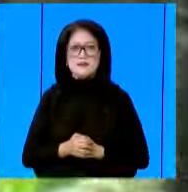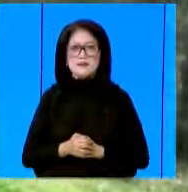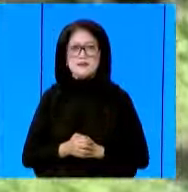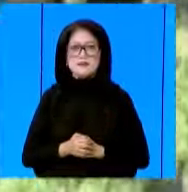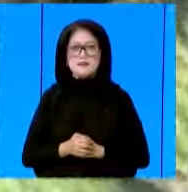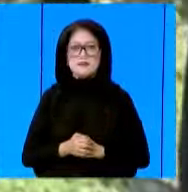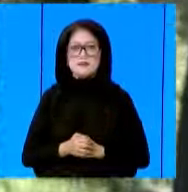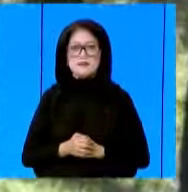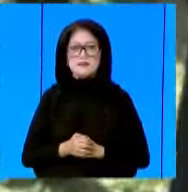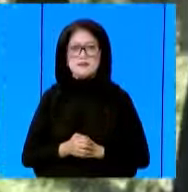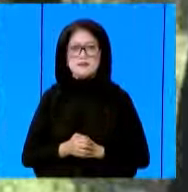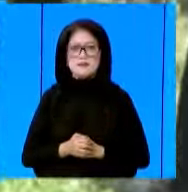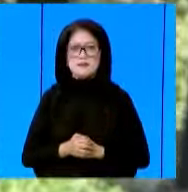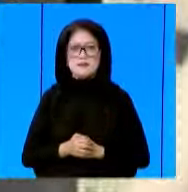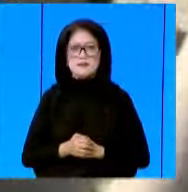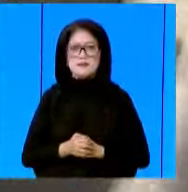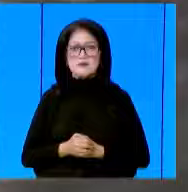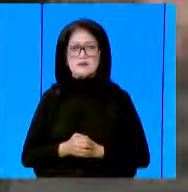iNews, melaporkan.